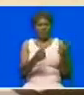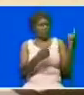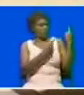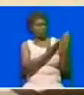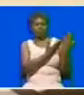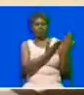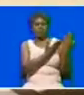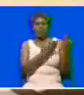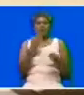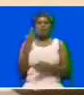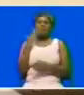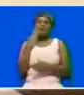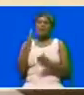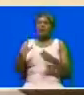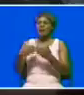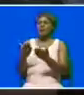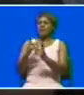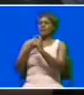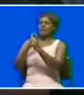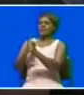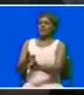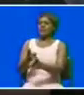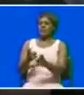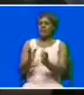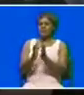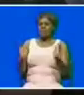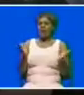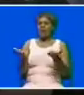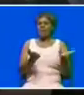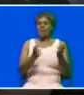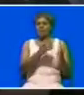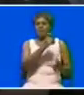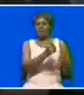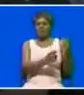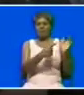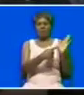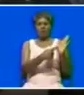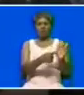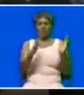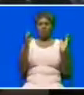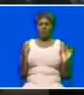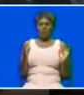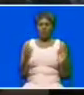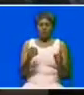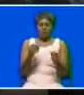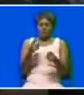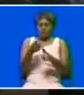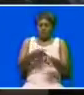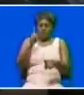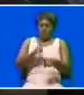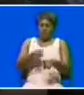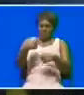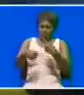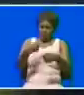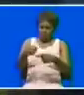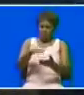Venus baada ya mamake kumkabidhi zawadi. Upanuzi wa biashara yake ya maziwa umedhihirika sihaba. Amefanya hima tangu wakati huo na